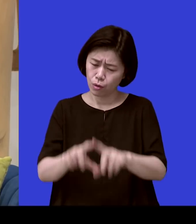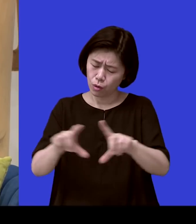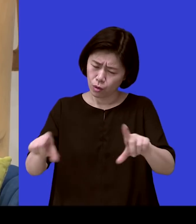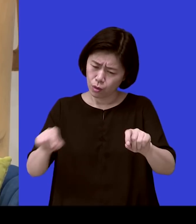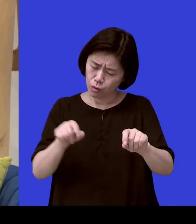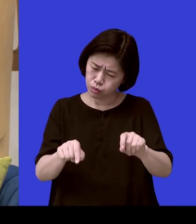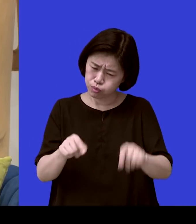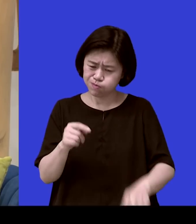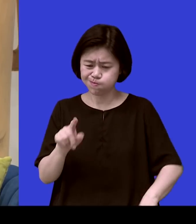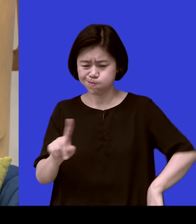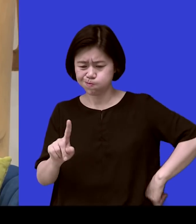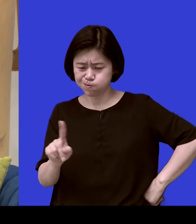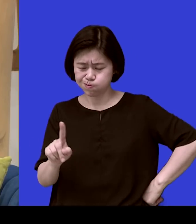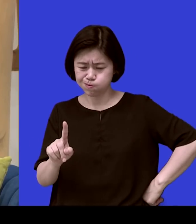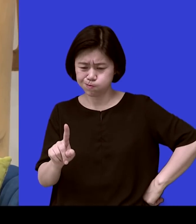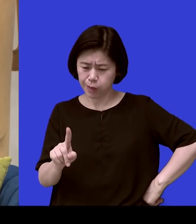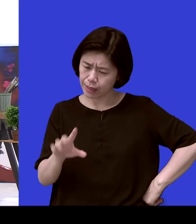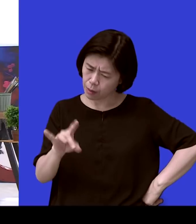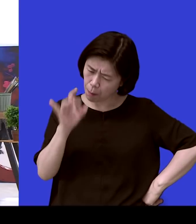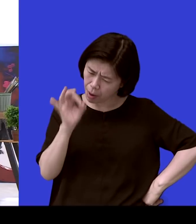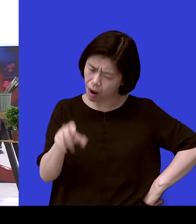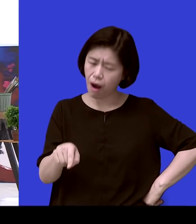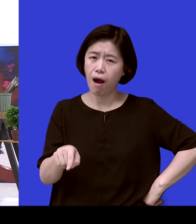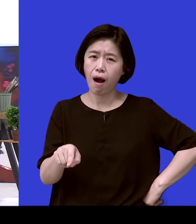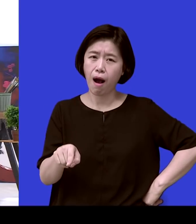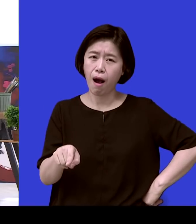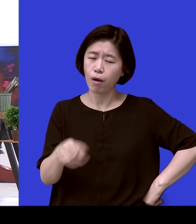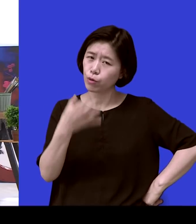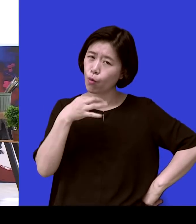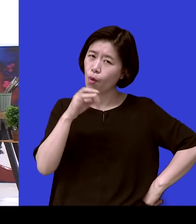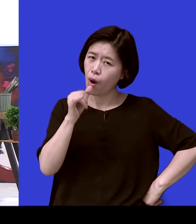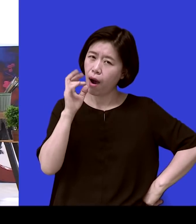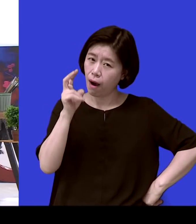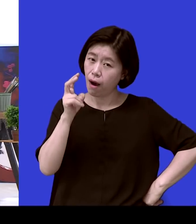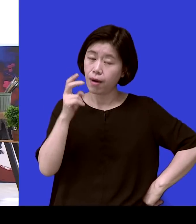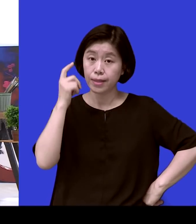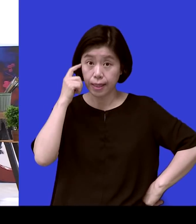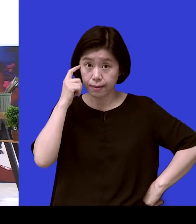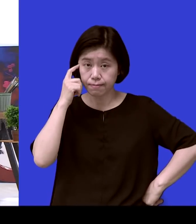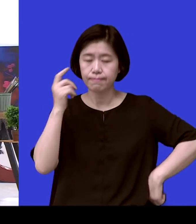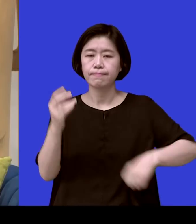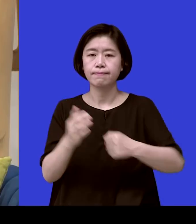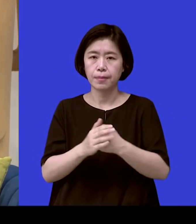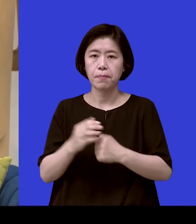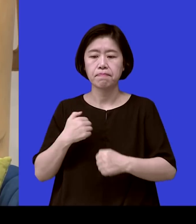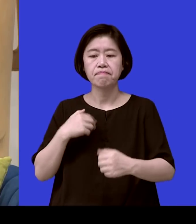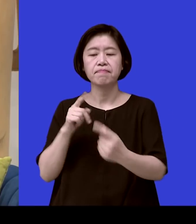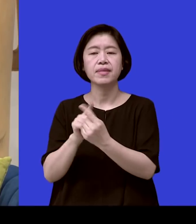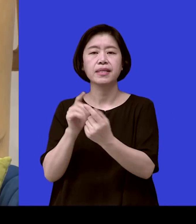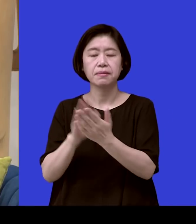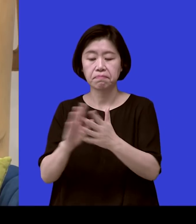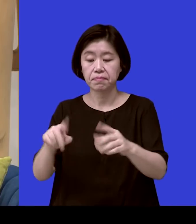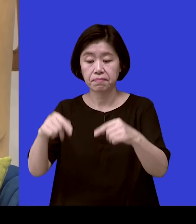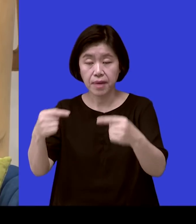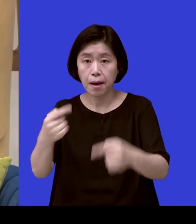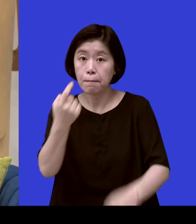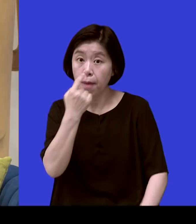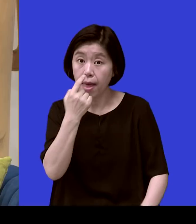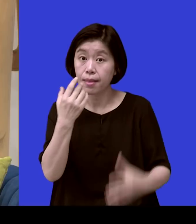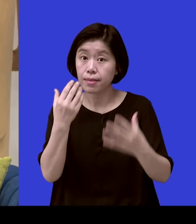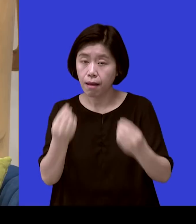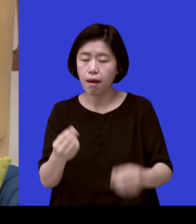네. 이거는 진짜 기가 막히겠다. 그러면서 제가 무조건 가서 배웠어요. 예. 근데 진짜